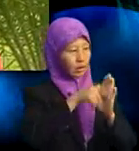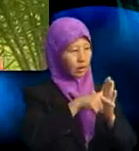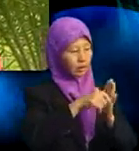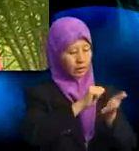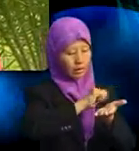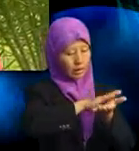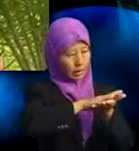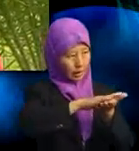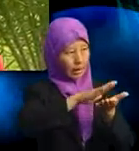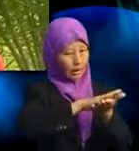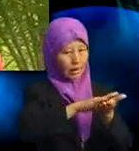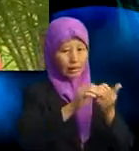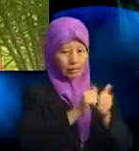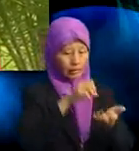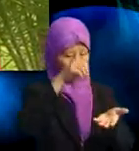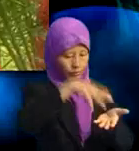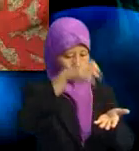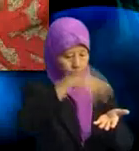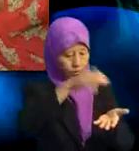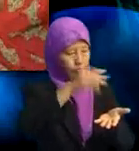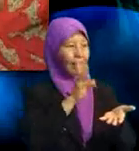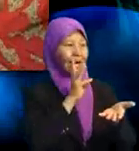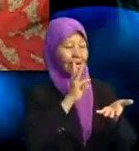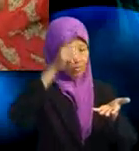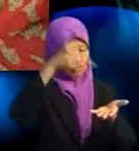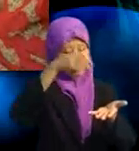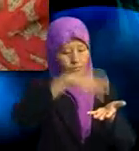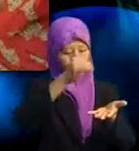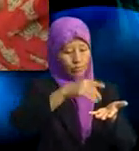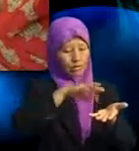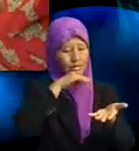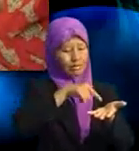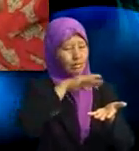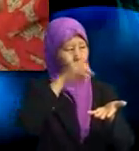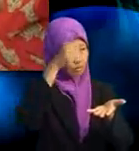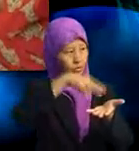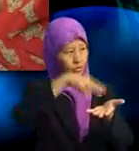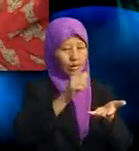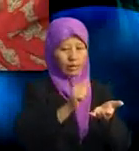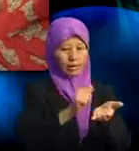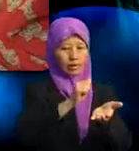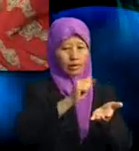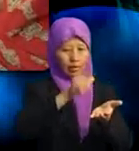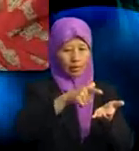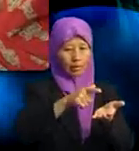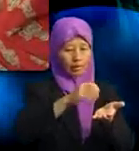Kemudian, lap atau memadai dengan memecik-mecikkan air ke tempat najis itu dengan